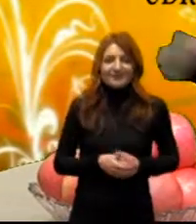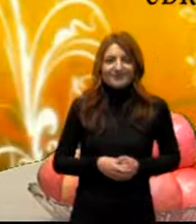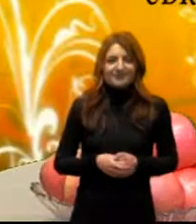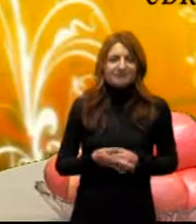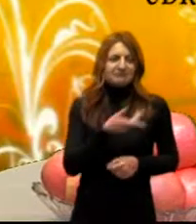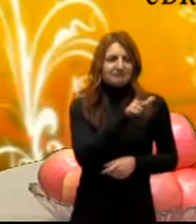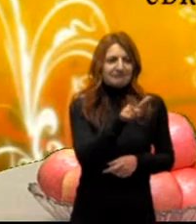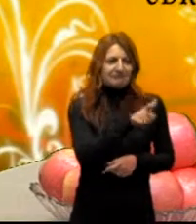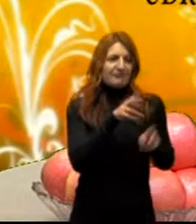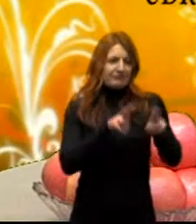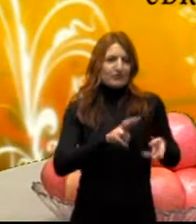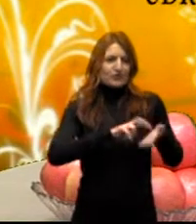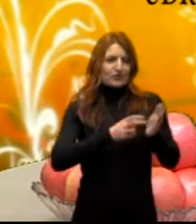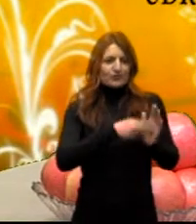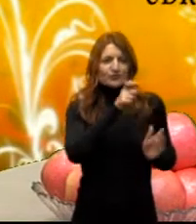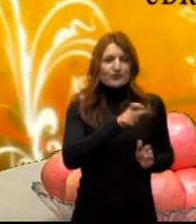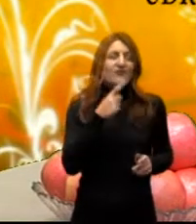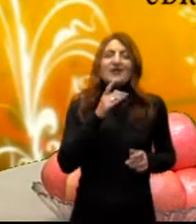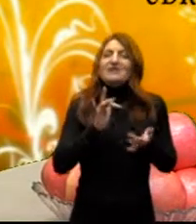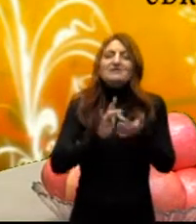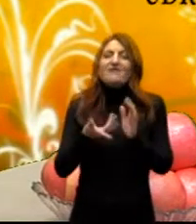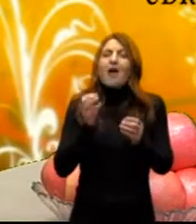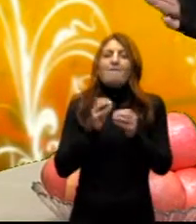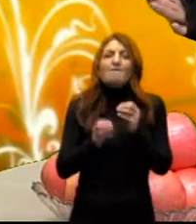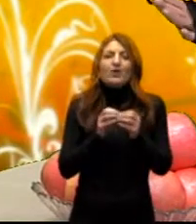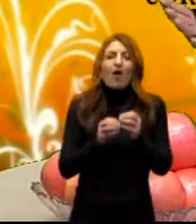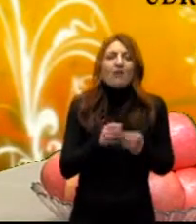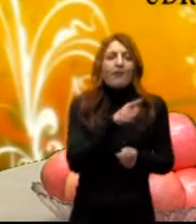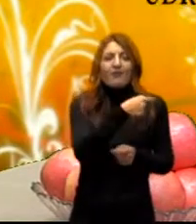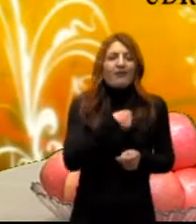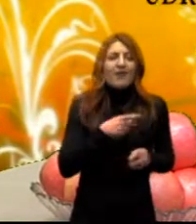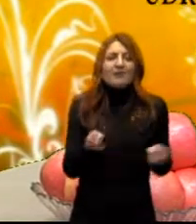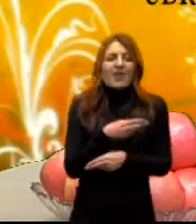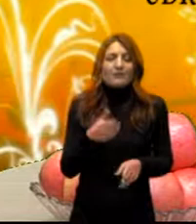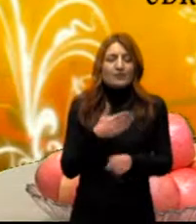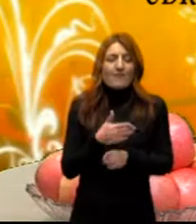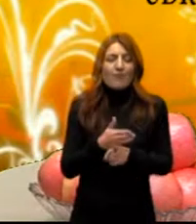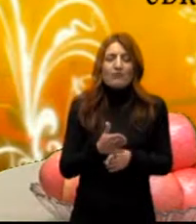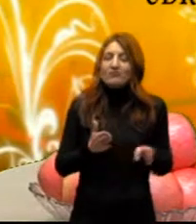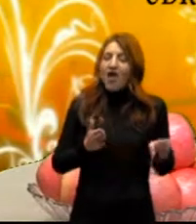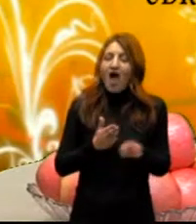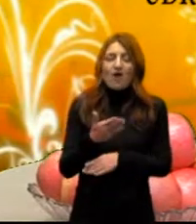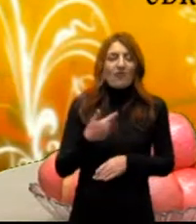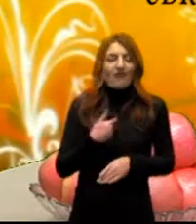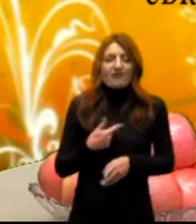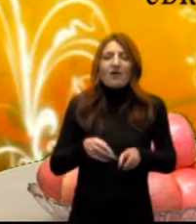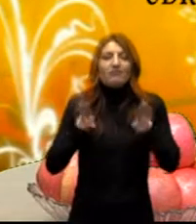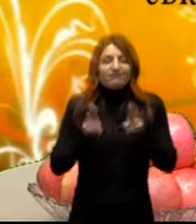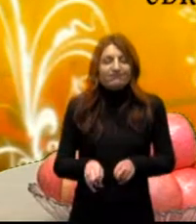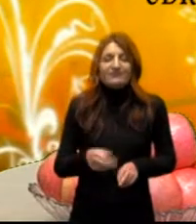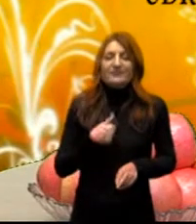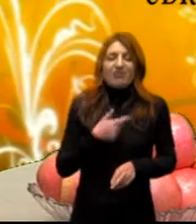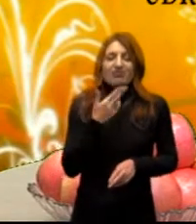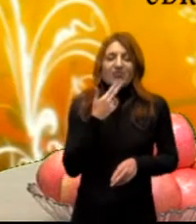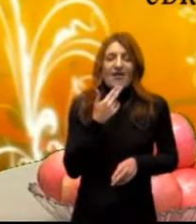ste stručnjakinje i sve, a za sve probleme vi nam ne možete pomoći ako mi zaista ne pokušamo